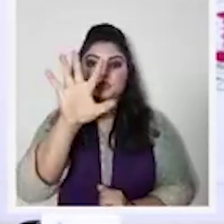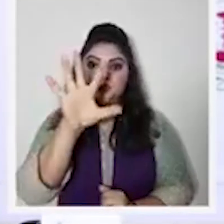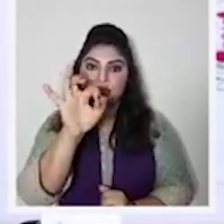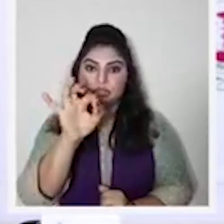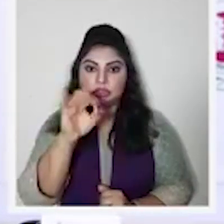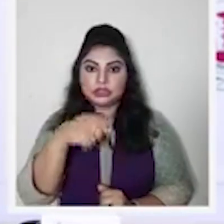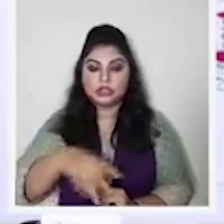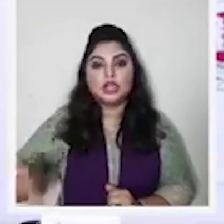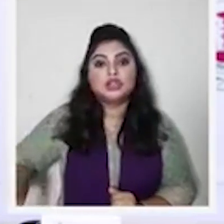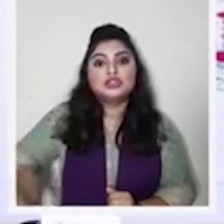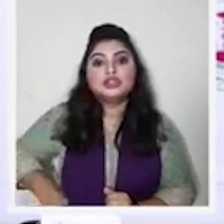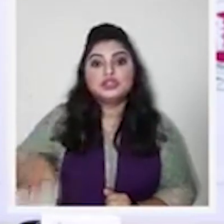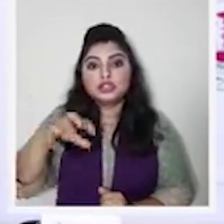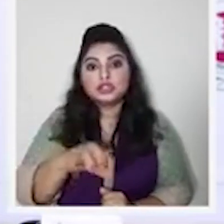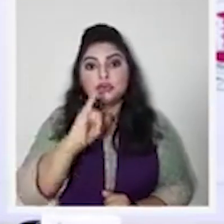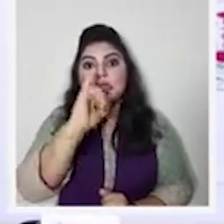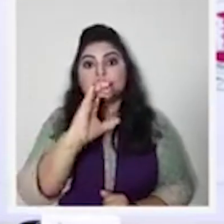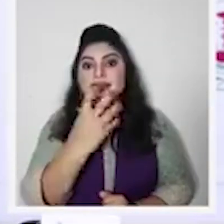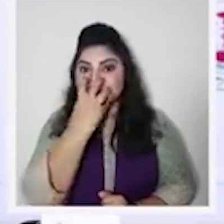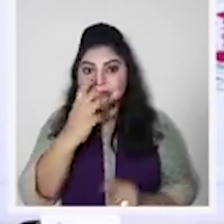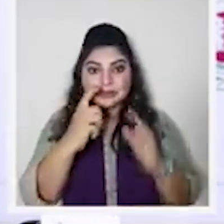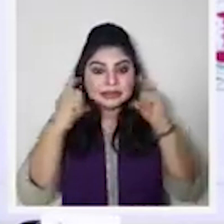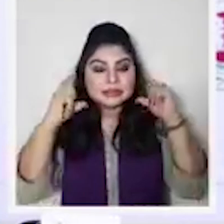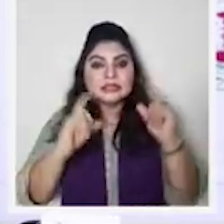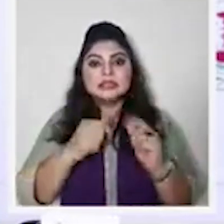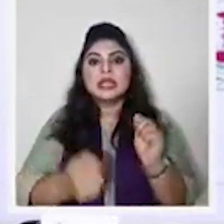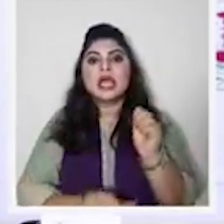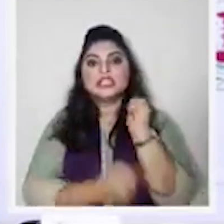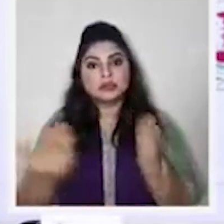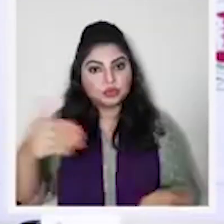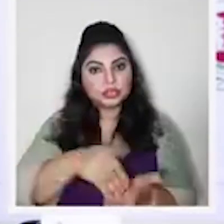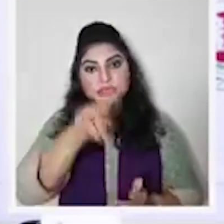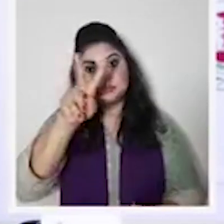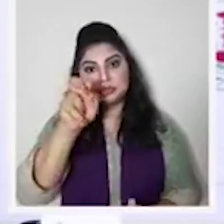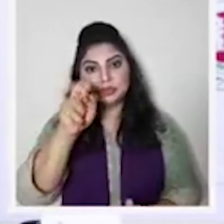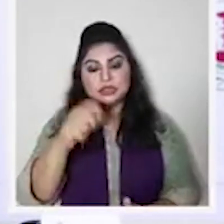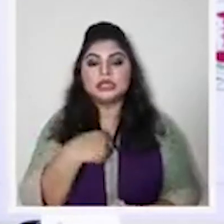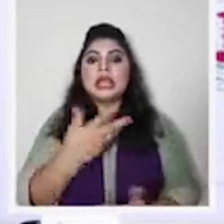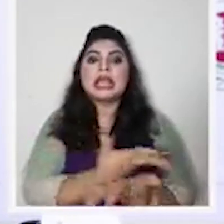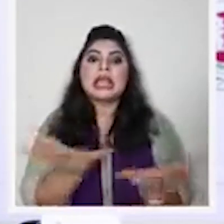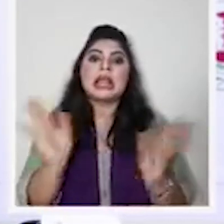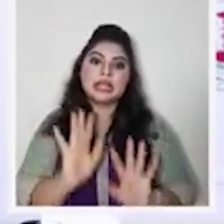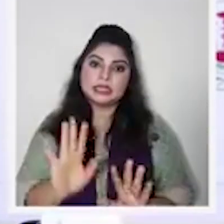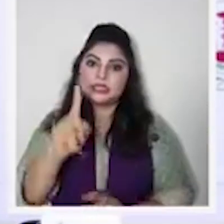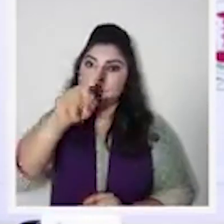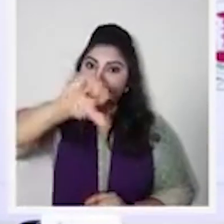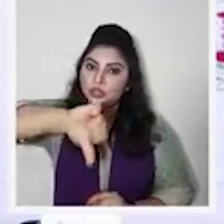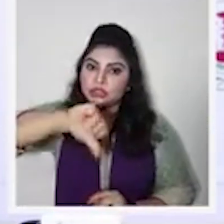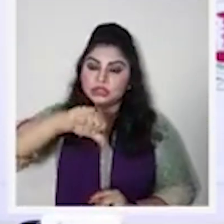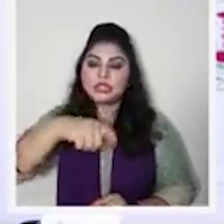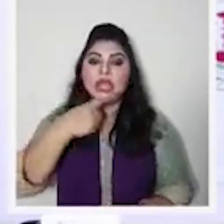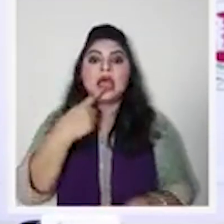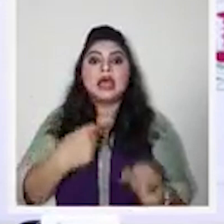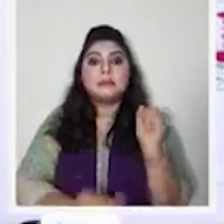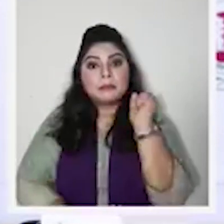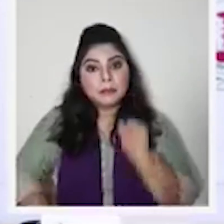মহানগরীতে সাধারণ শয্যায় রোগী ভর্তি আছেন 312 জন, শয্যা খালি আছে 350টি। চট্টগ্রাম মহানগরীতে আইসিইউতে রোগী